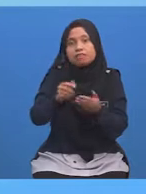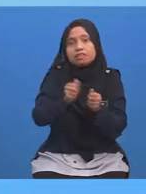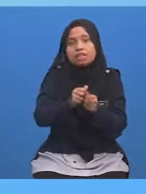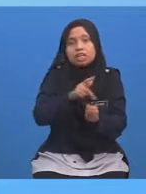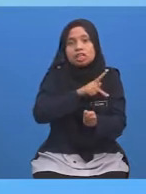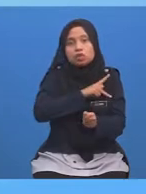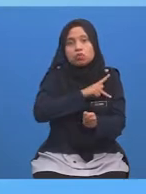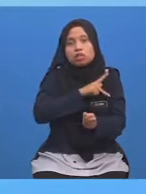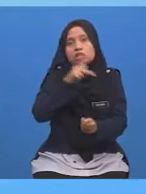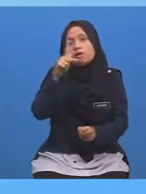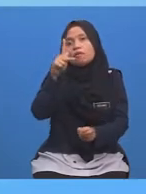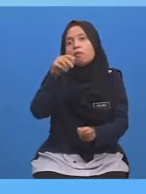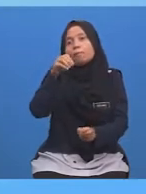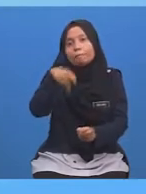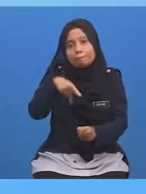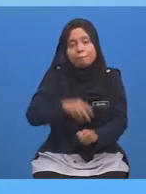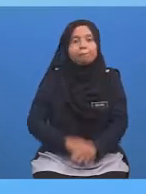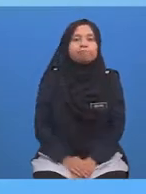Ketua Pendaftar Koperasi.